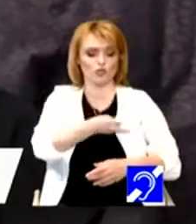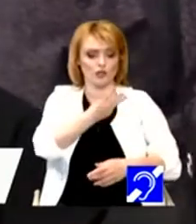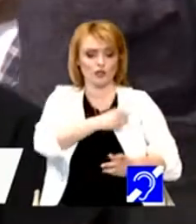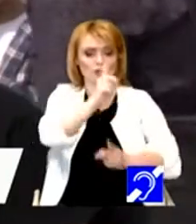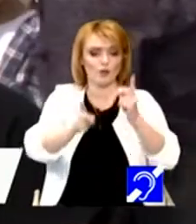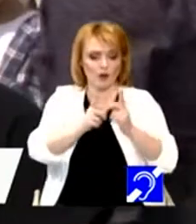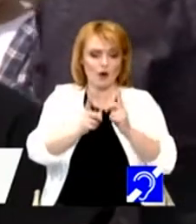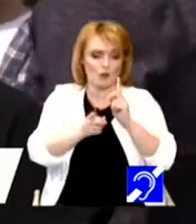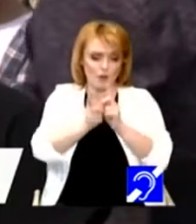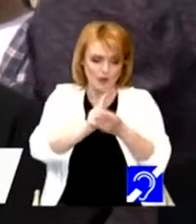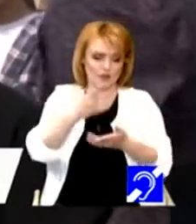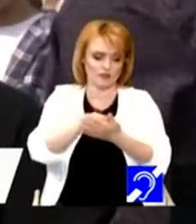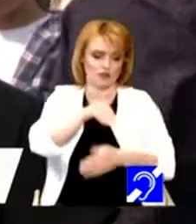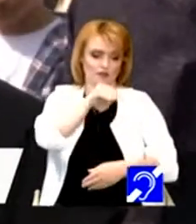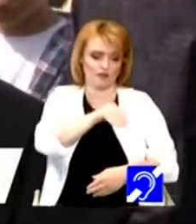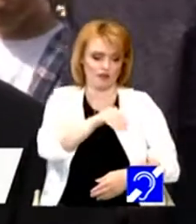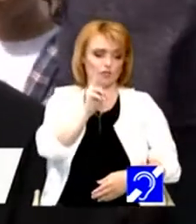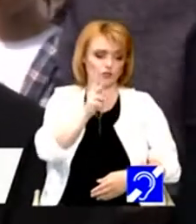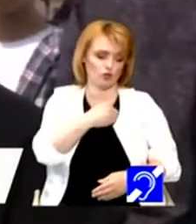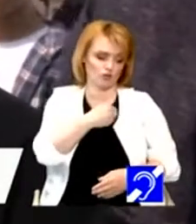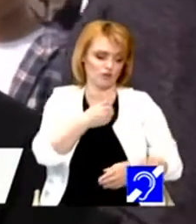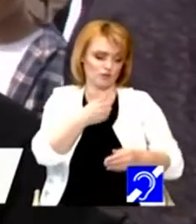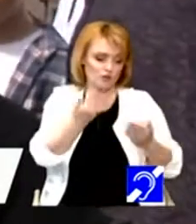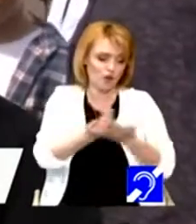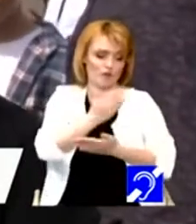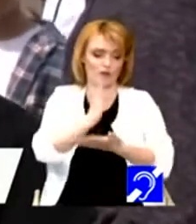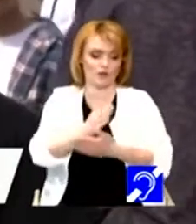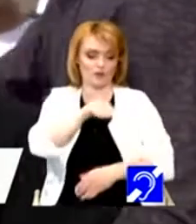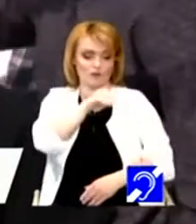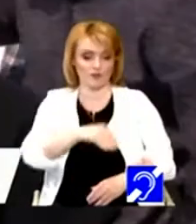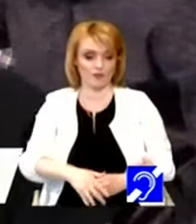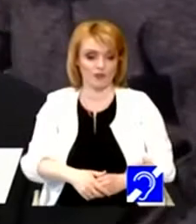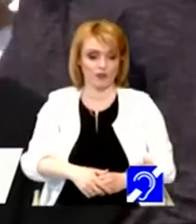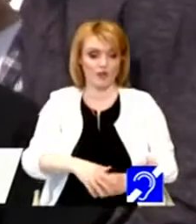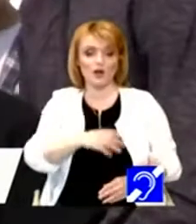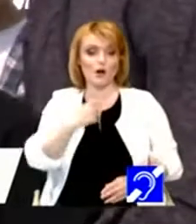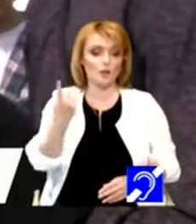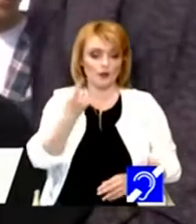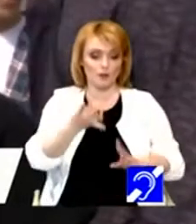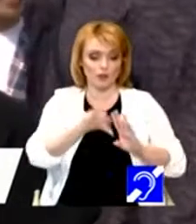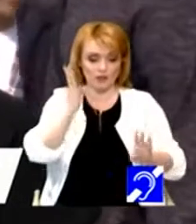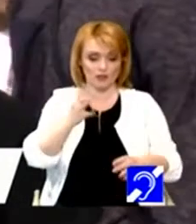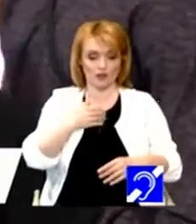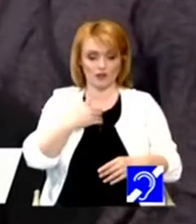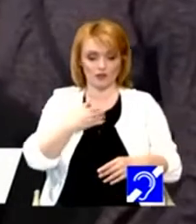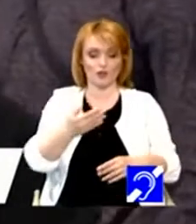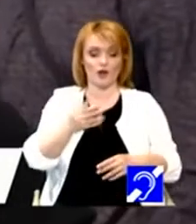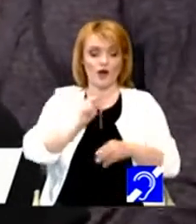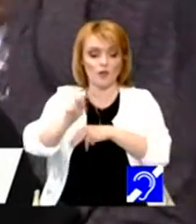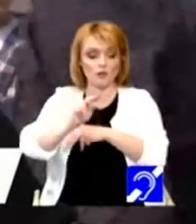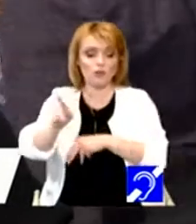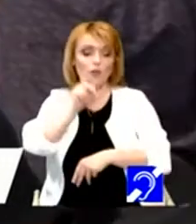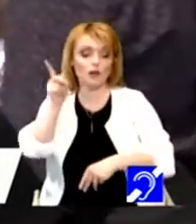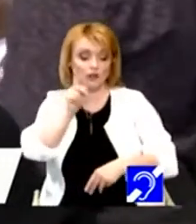nostru este să familiarizăm în primul rând absolvenții de gimnaziu și liceu cu această formă de învățământ, și